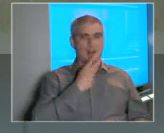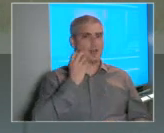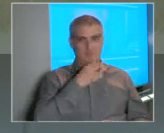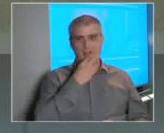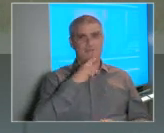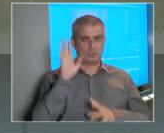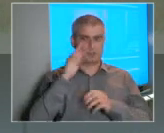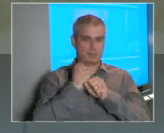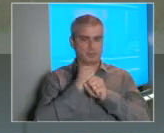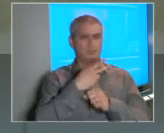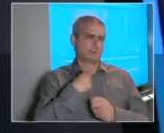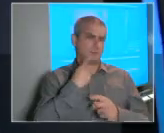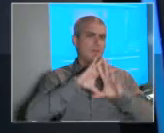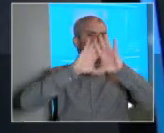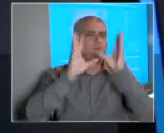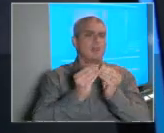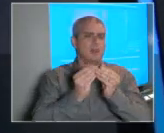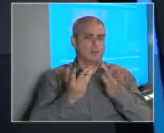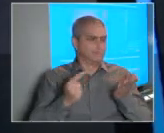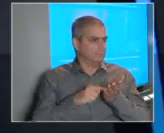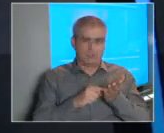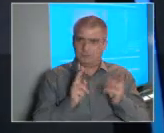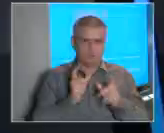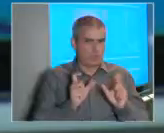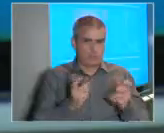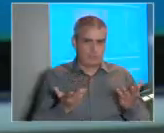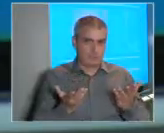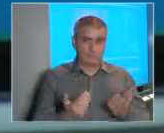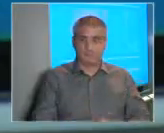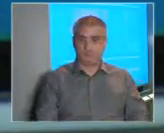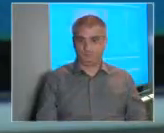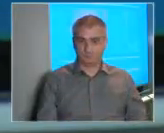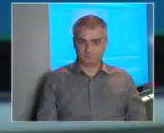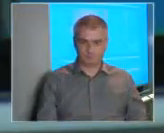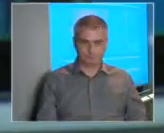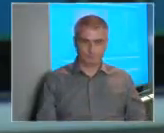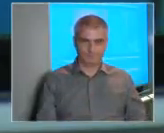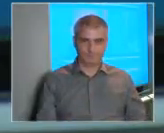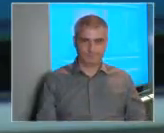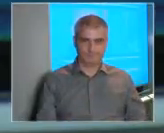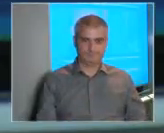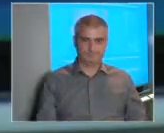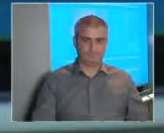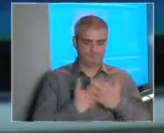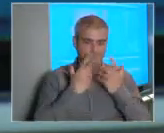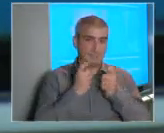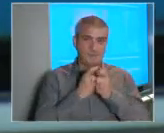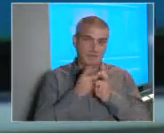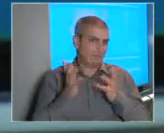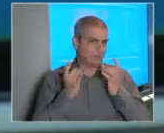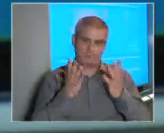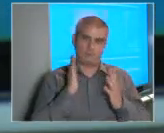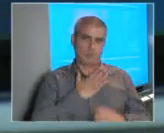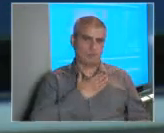שנתניהו יעשה לו, אני מדבר באופן כללי. אני אומר שאי אפשר להימנע מזה, נכון? ברור, מפלגות מטבע הדברים